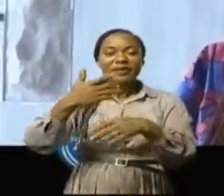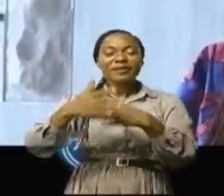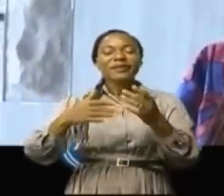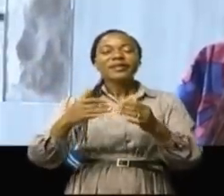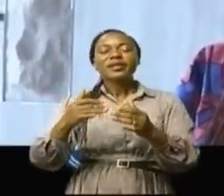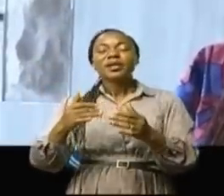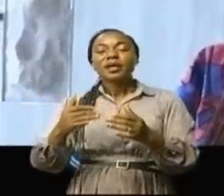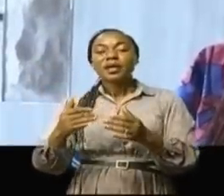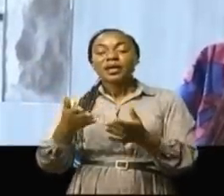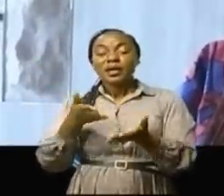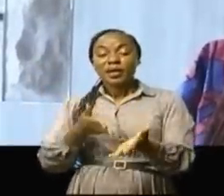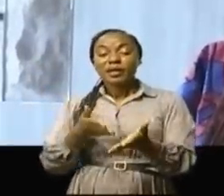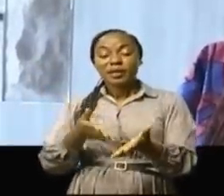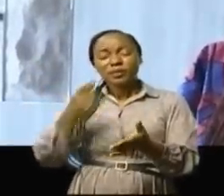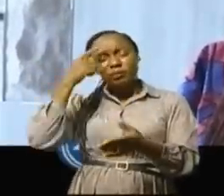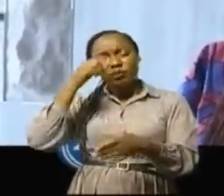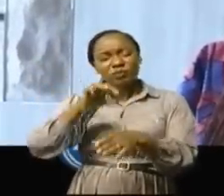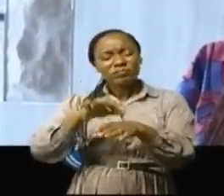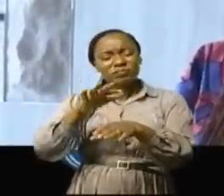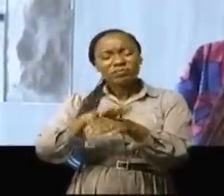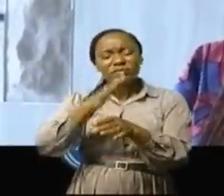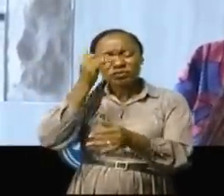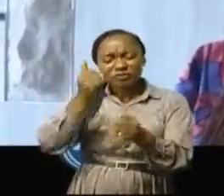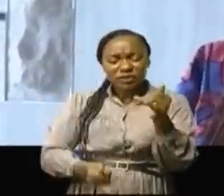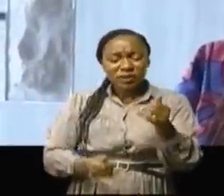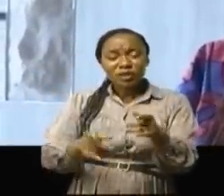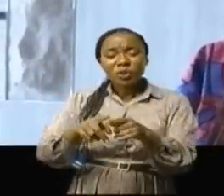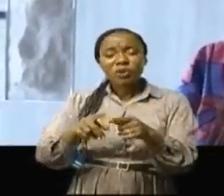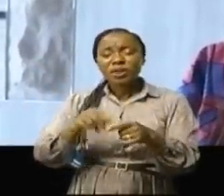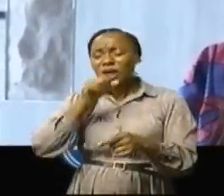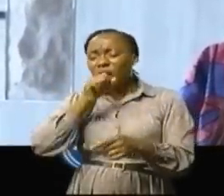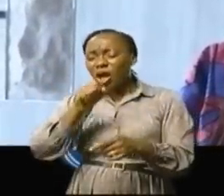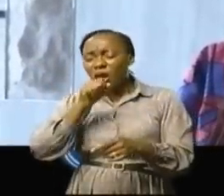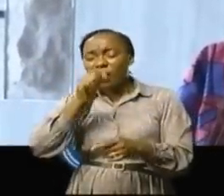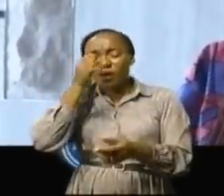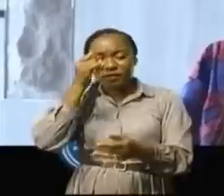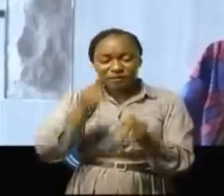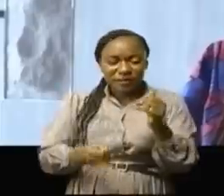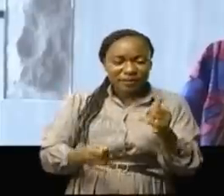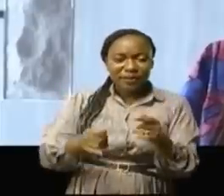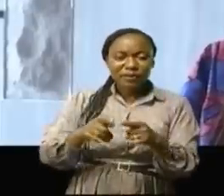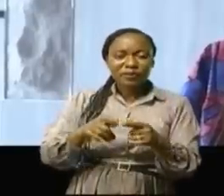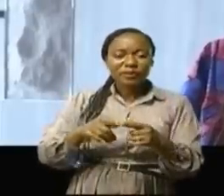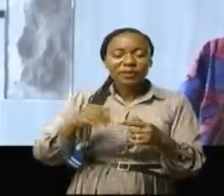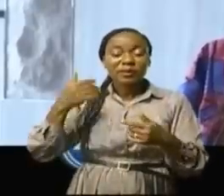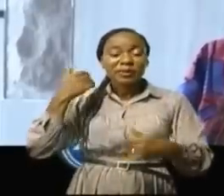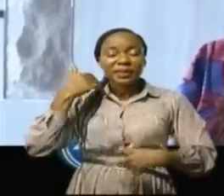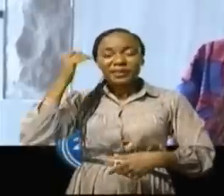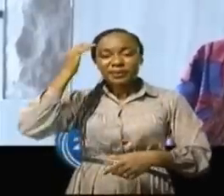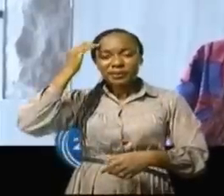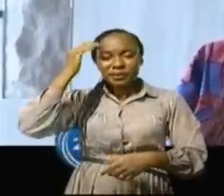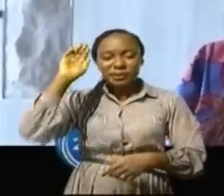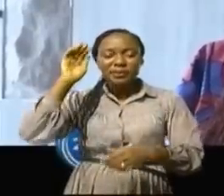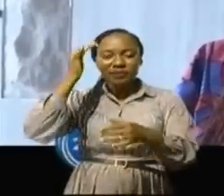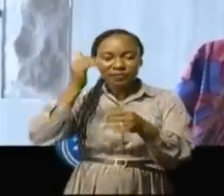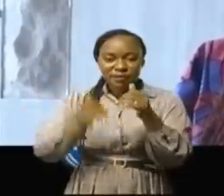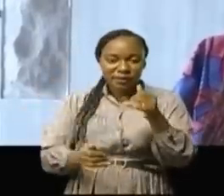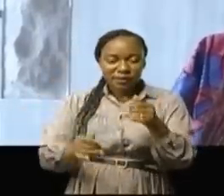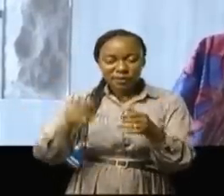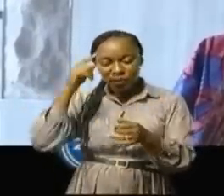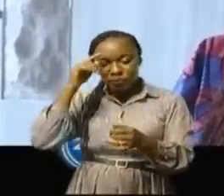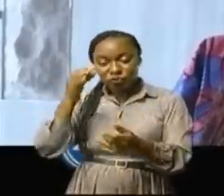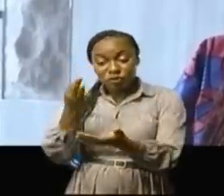geste d'augmentation de son engagement pour la 7e reconstitution du Fonds